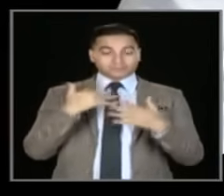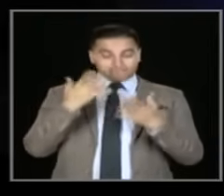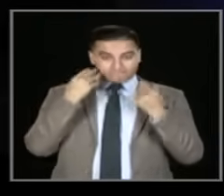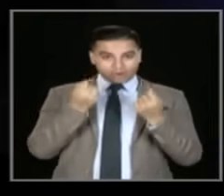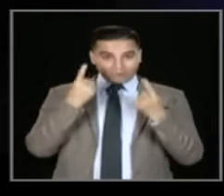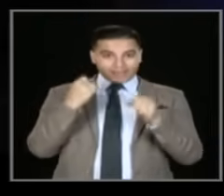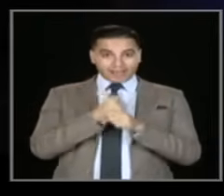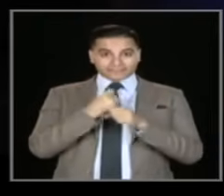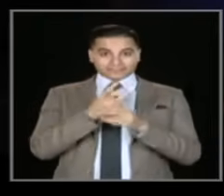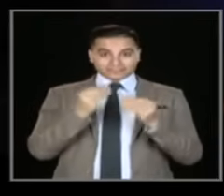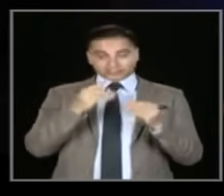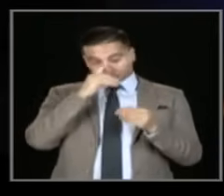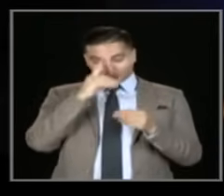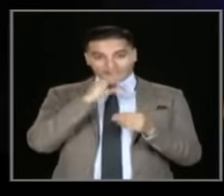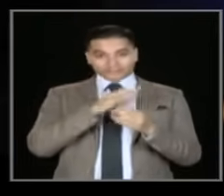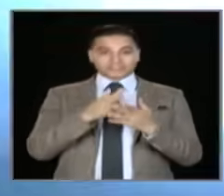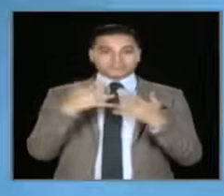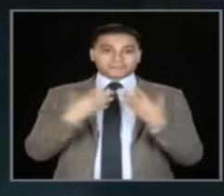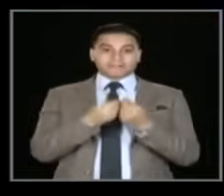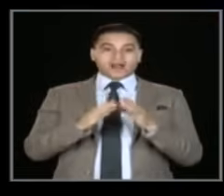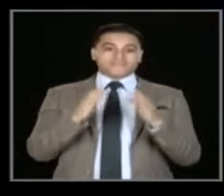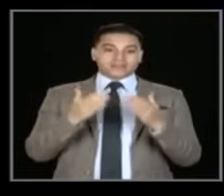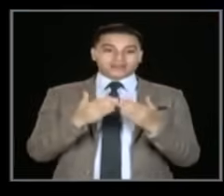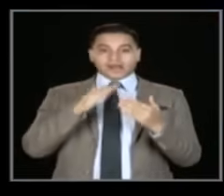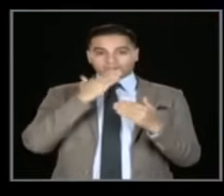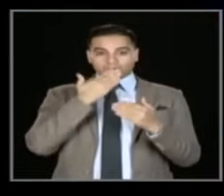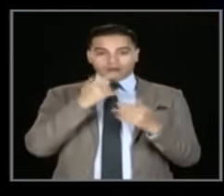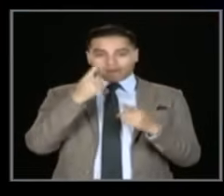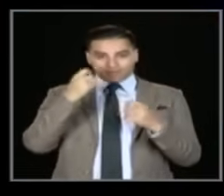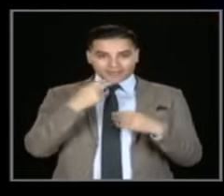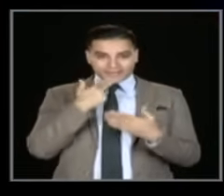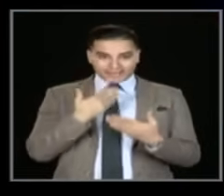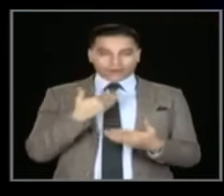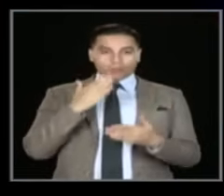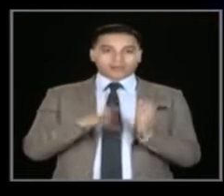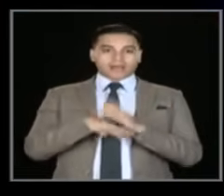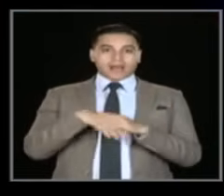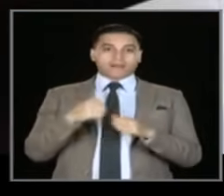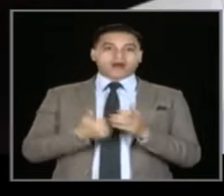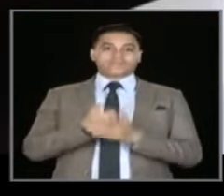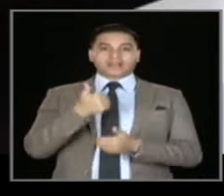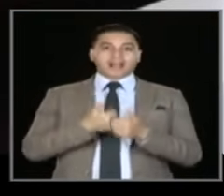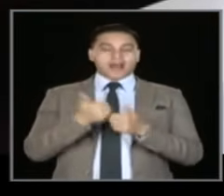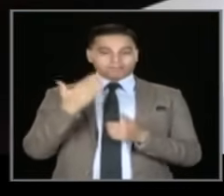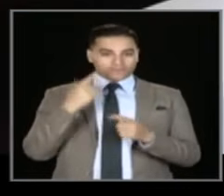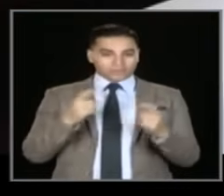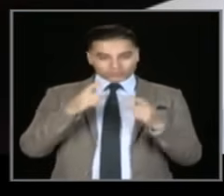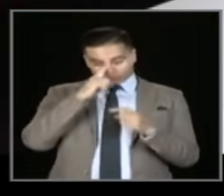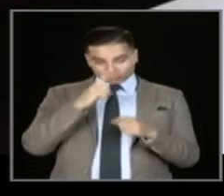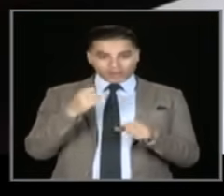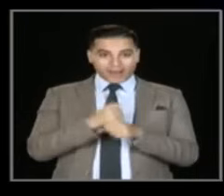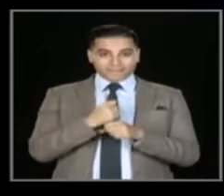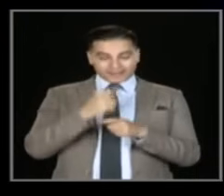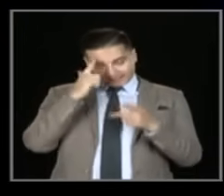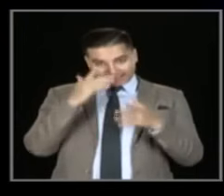مجالات كتيره، وان شاء الله اكون اضافه جديده للفريق ونكسب النهارده. الحمد لله ربنا كرمني وقدرت احصل على لقب افضل لاعب الماتش اللي فات، وان شاء الله اكون محافظ على